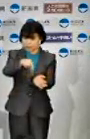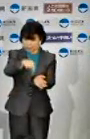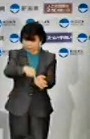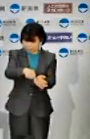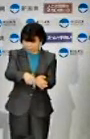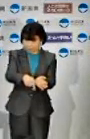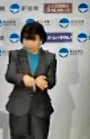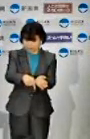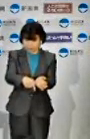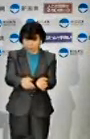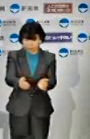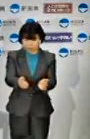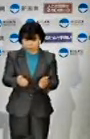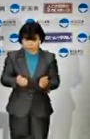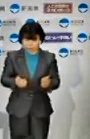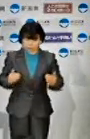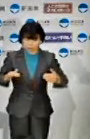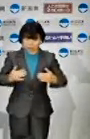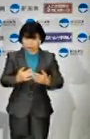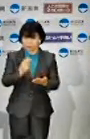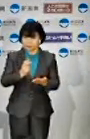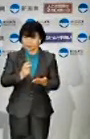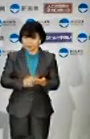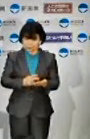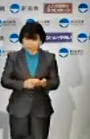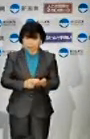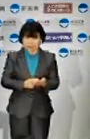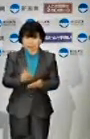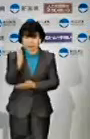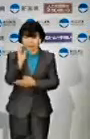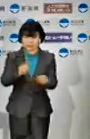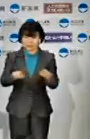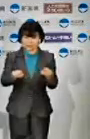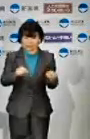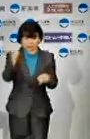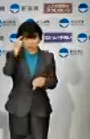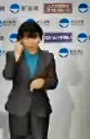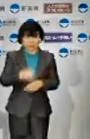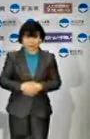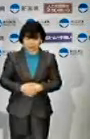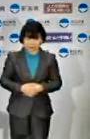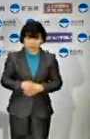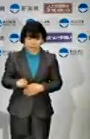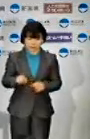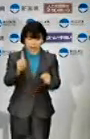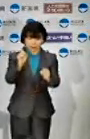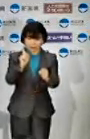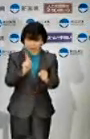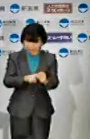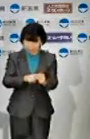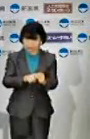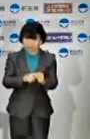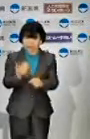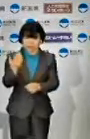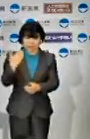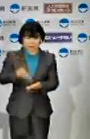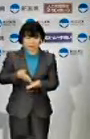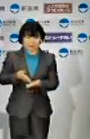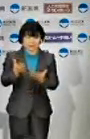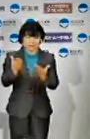き、施策であると思っていますし、でそれのために先ほど申し上げた